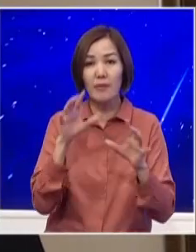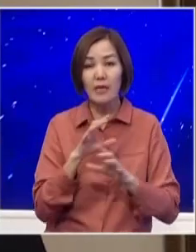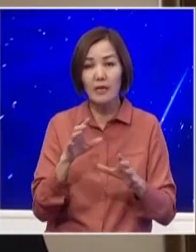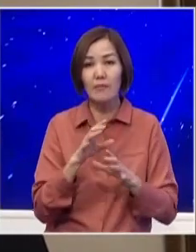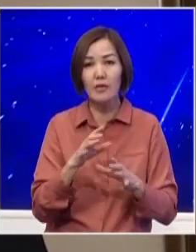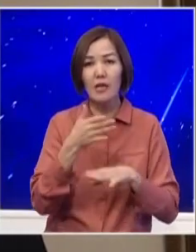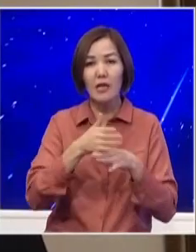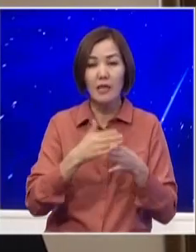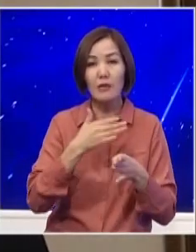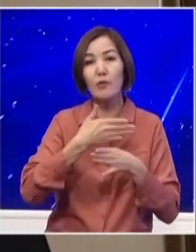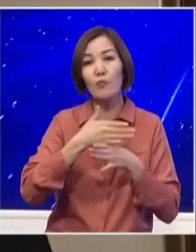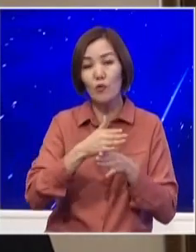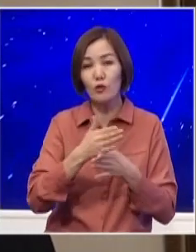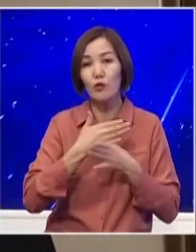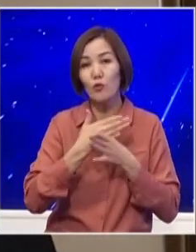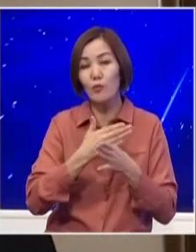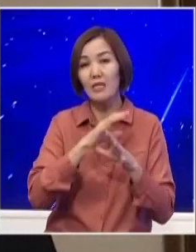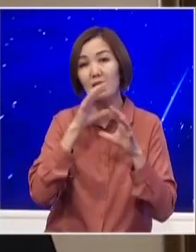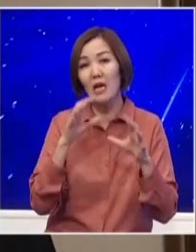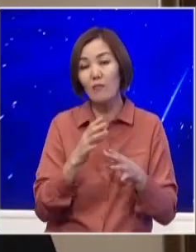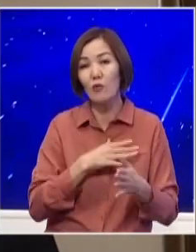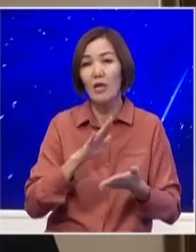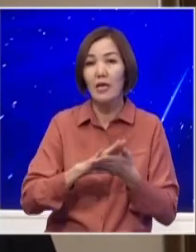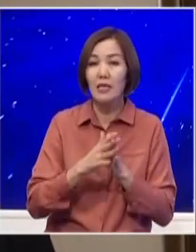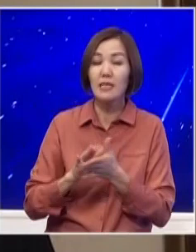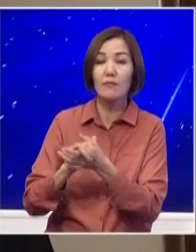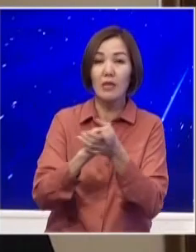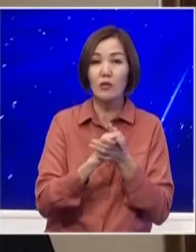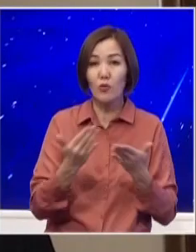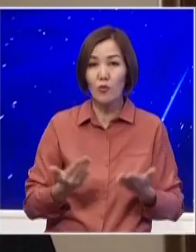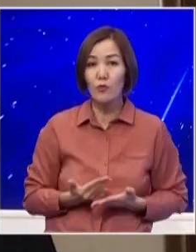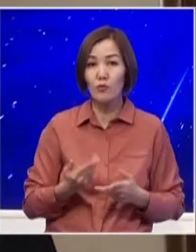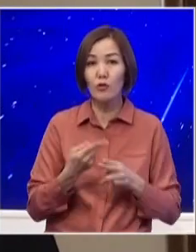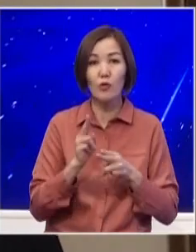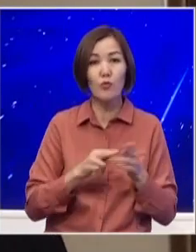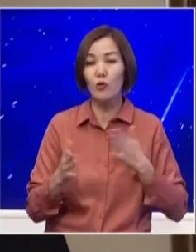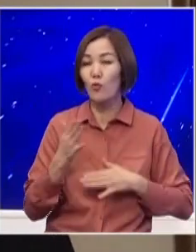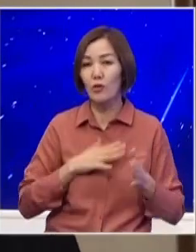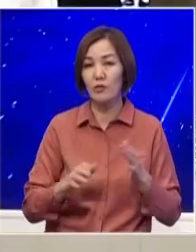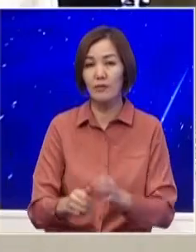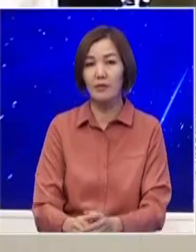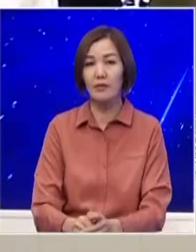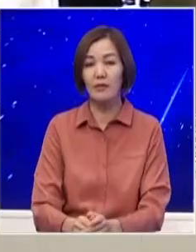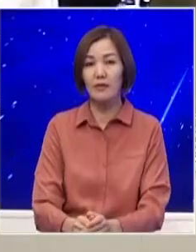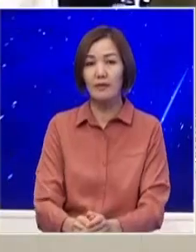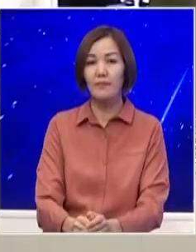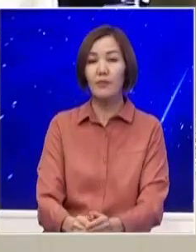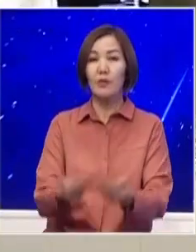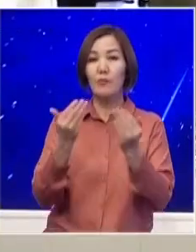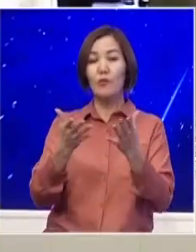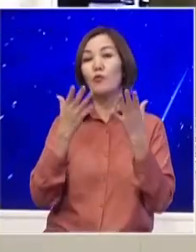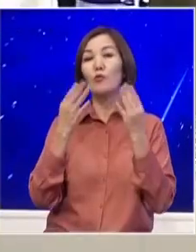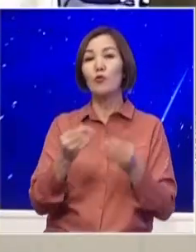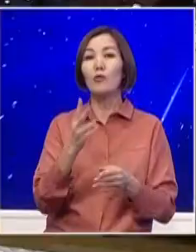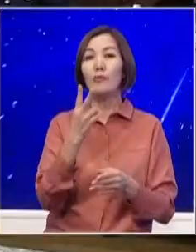соңғы нанмен бөлісті. Бұл жерде бейбітшілік пен келісім тату тәтті өмір сүріп жатқанымызға ризамыз. Бүгінде 1